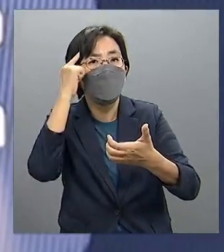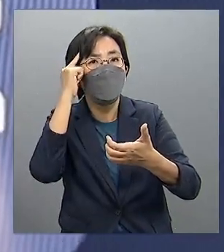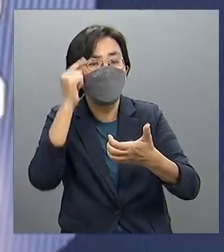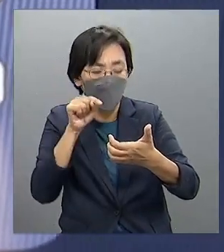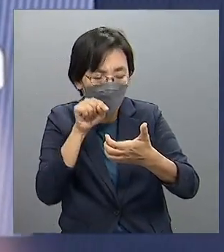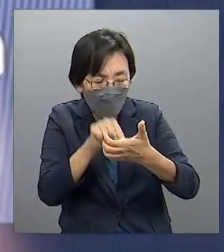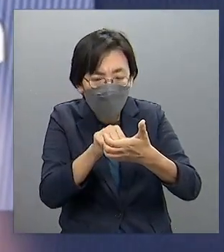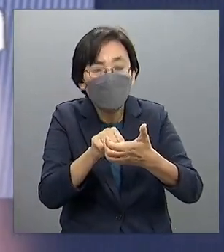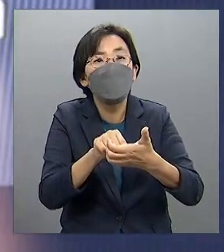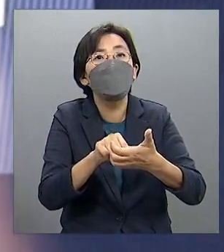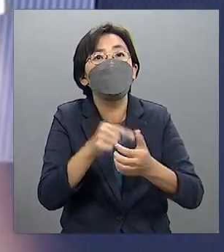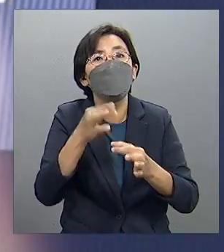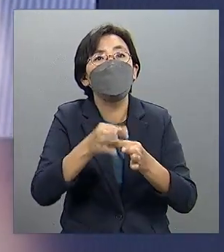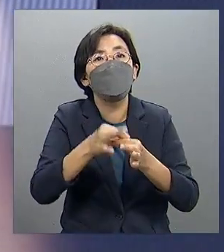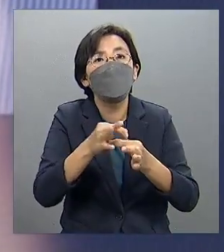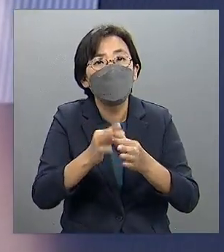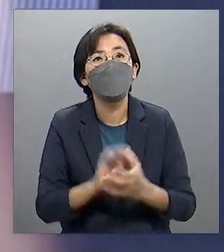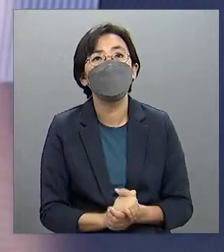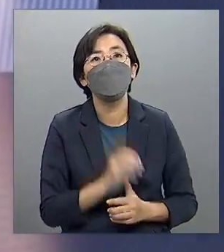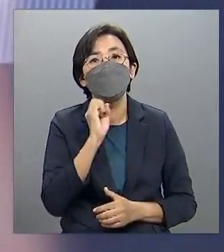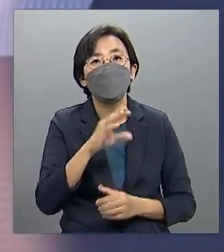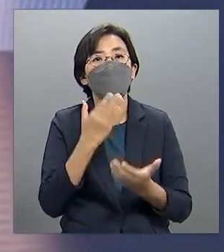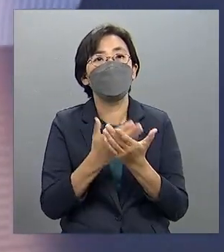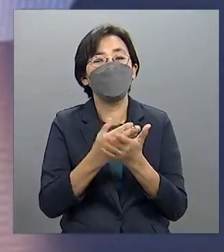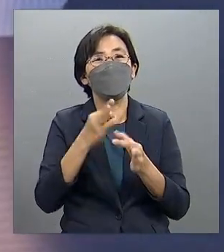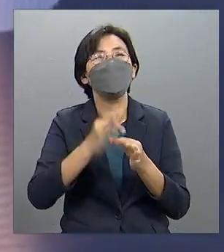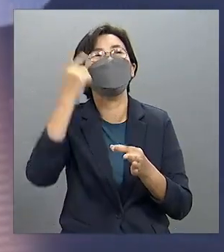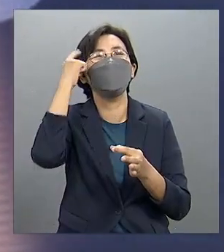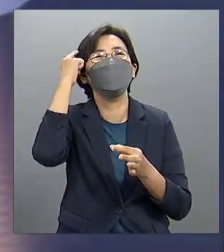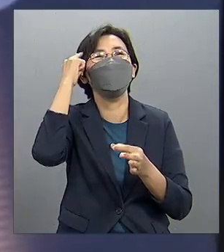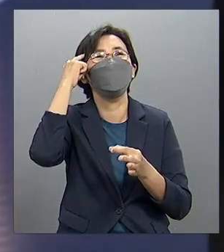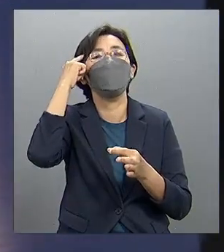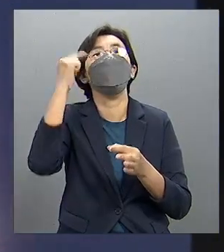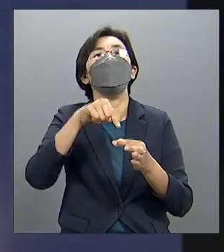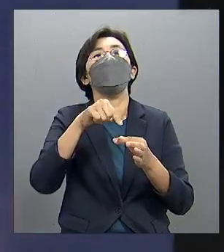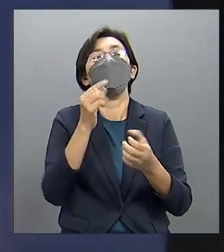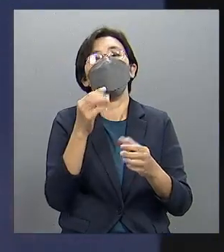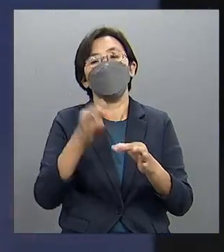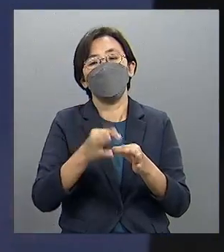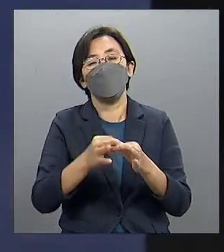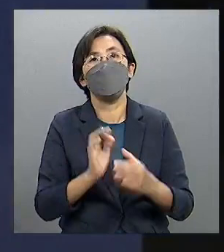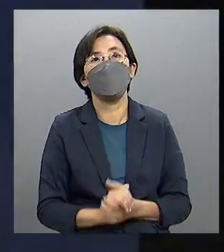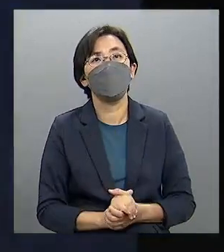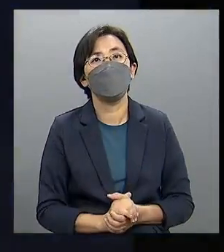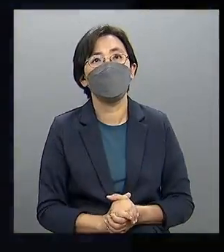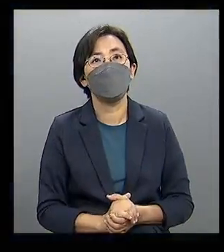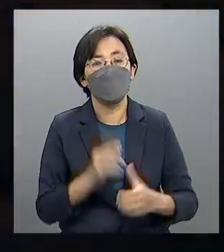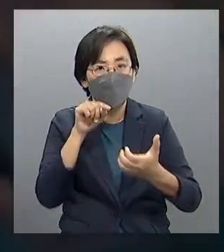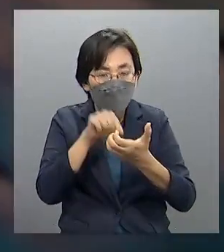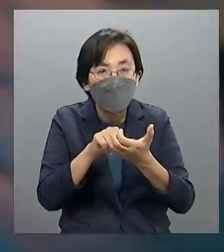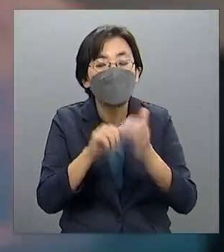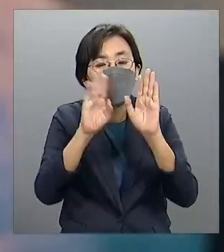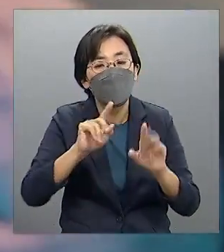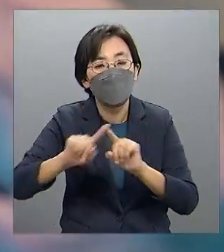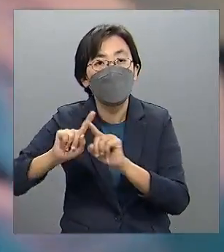มันเขียนว่าวงเงินเครดิตธนาคารนี ่ คิดว่ากดไปธนาคาร ครับ นี่ถ้ากดไปมันก็มีหลายรูปแบบขึ้นอยู่กับแฮกเกอร์จะทำ